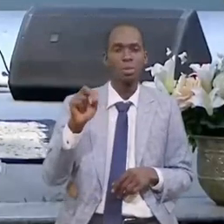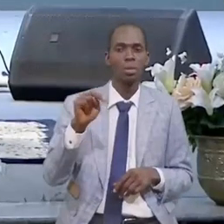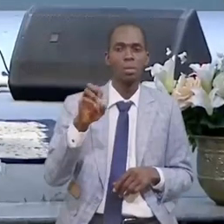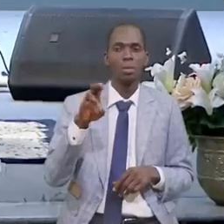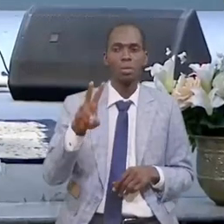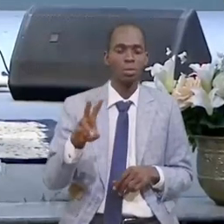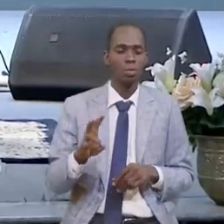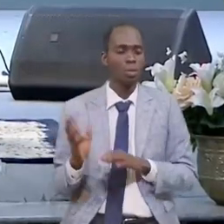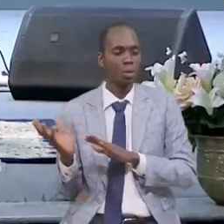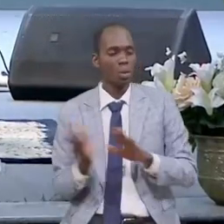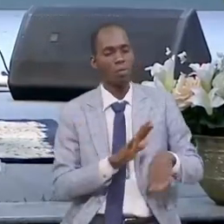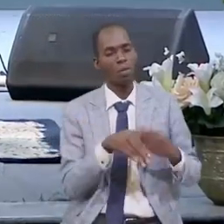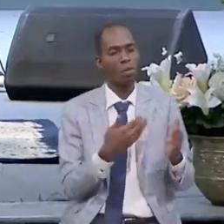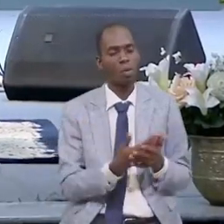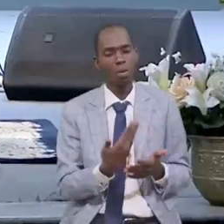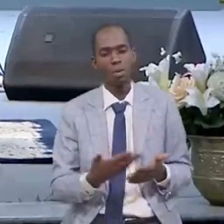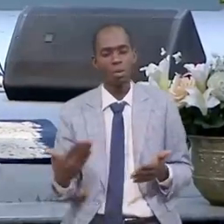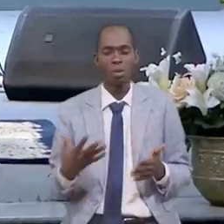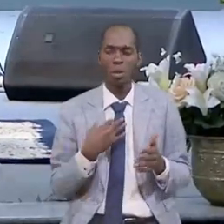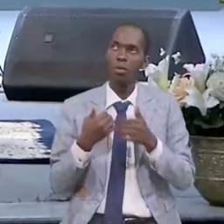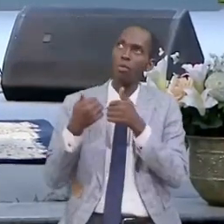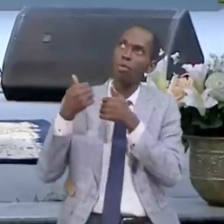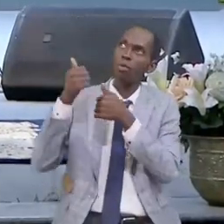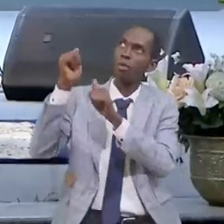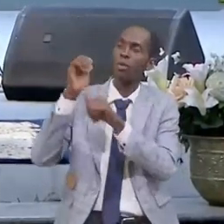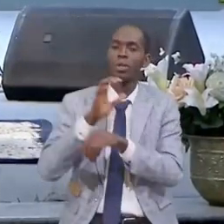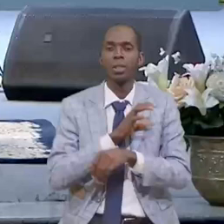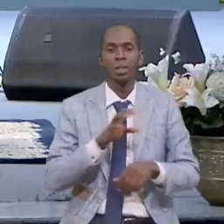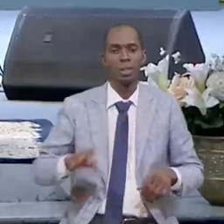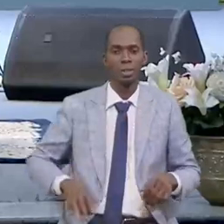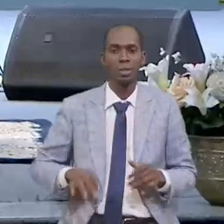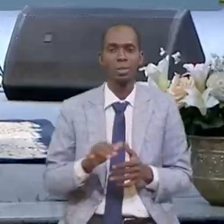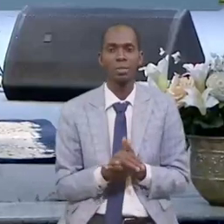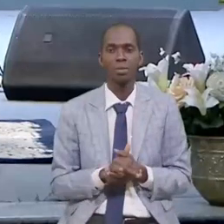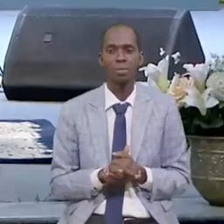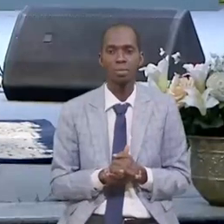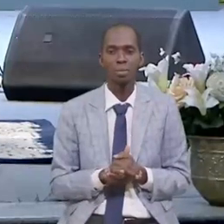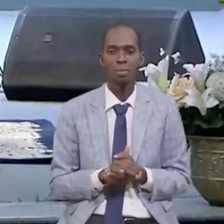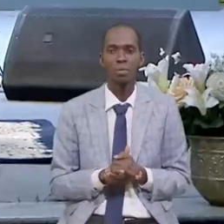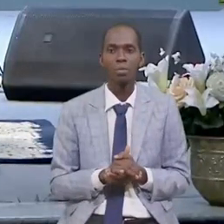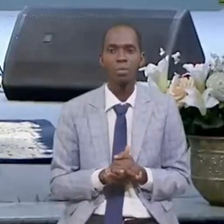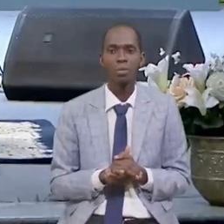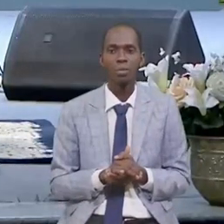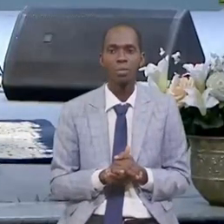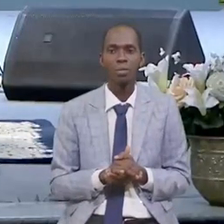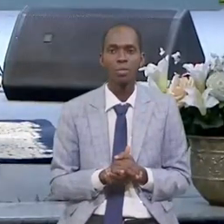Il a appelé Pierre, André, Jean, et ils ont tout laissé pour le suivre.